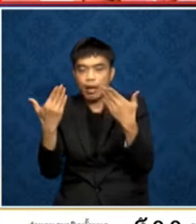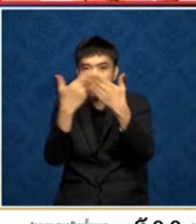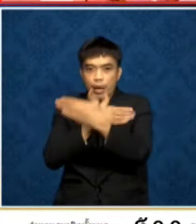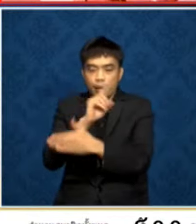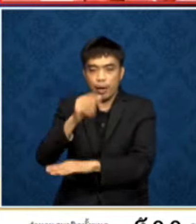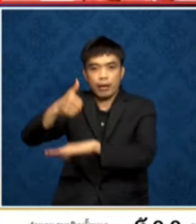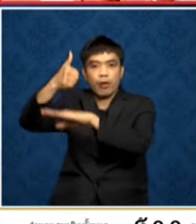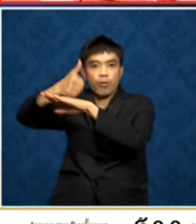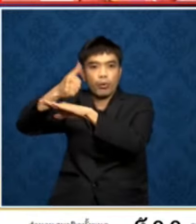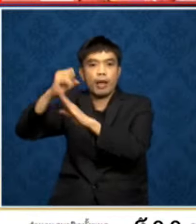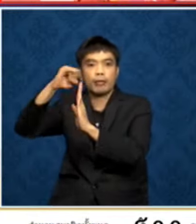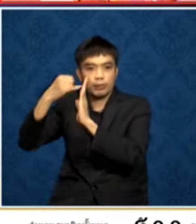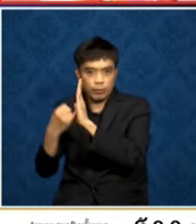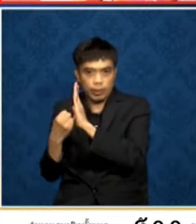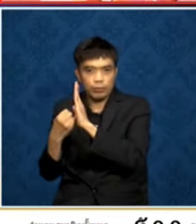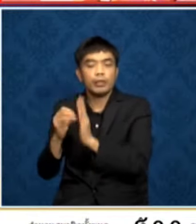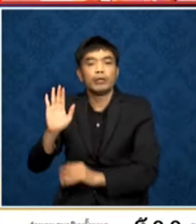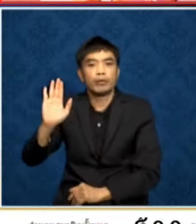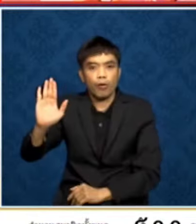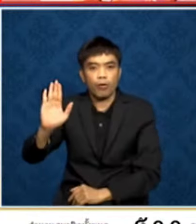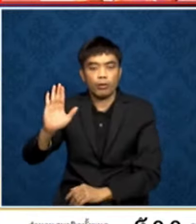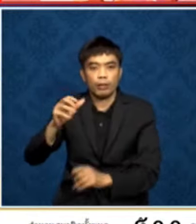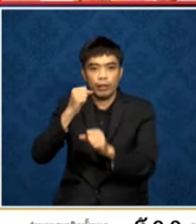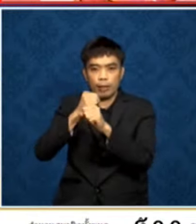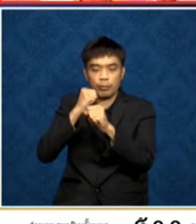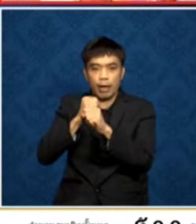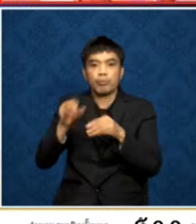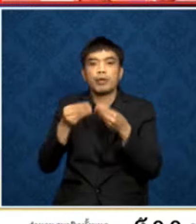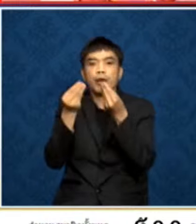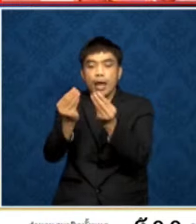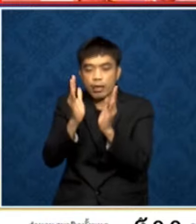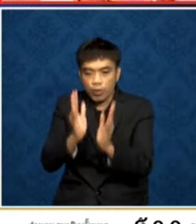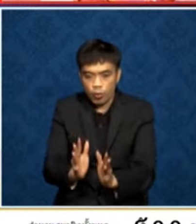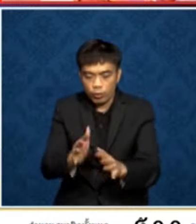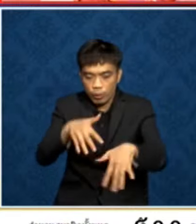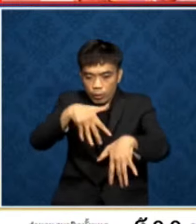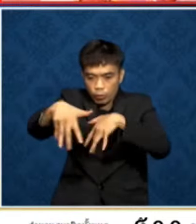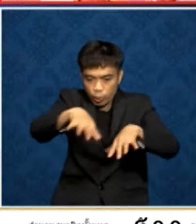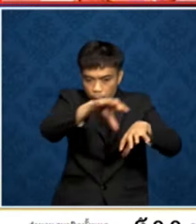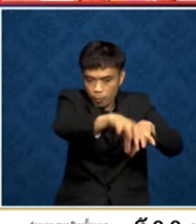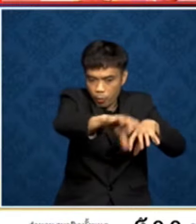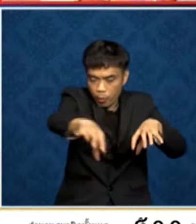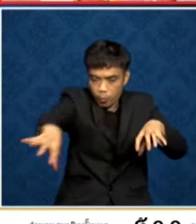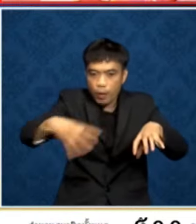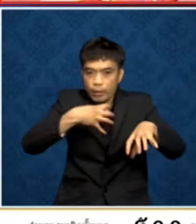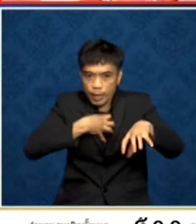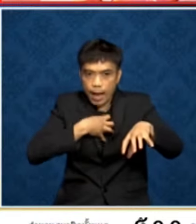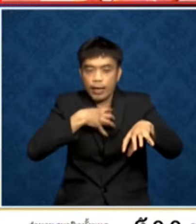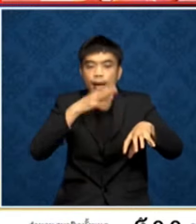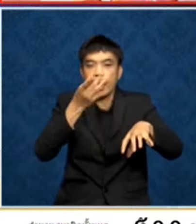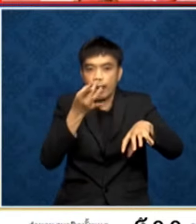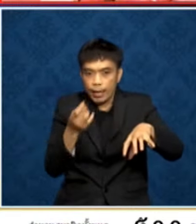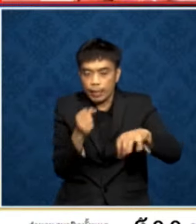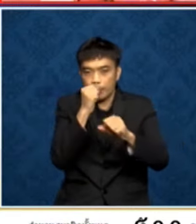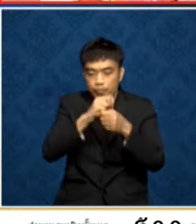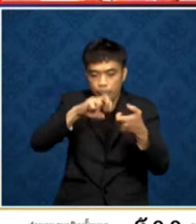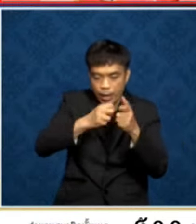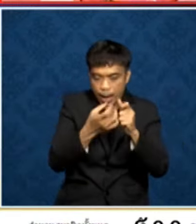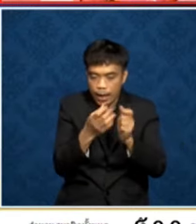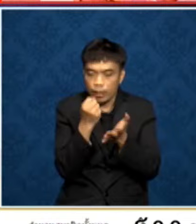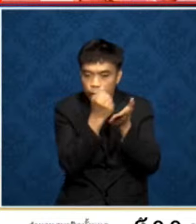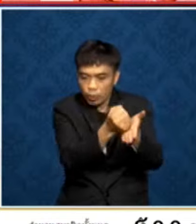ขึ้นสอดคล้องกับการตอบสนองความต้องการของพื้นที่สำหรับช่วงเวลาการเปลี่ยนผ่านนี้ที่ผ่าน